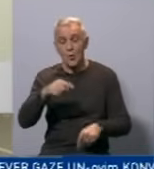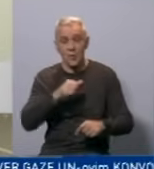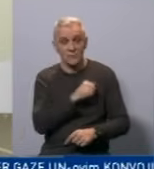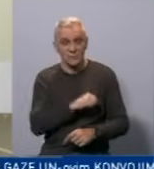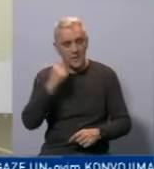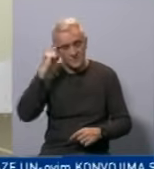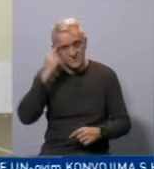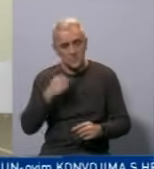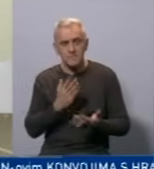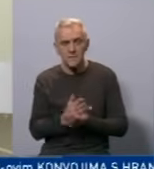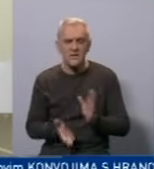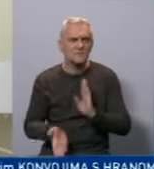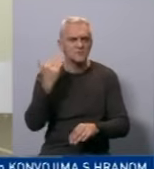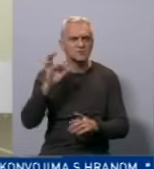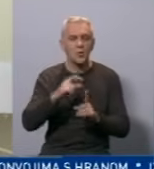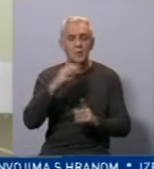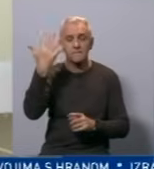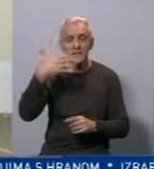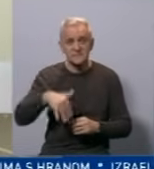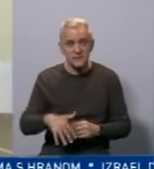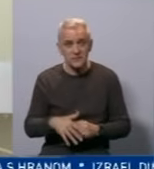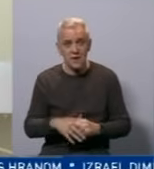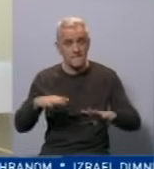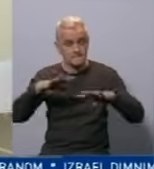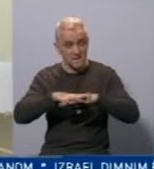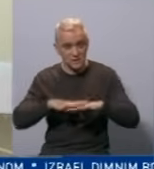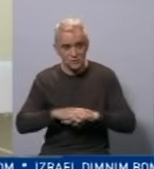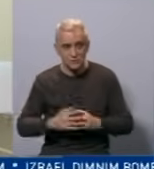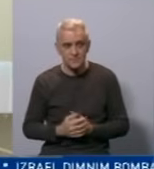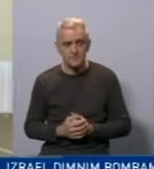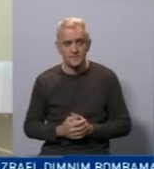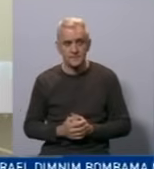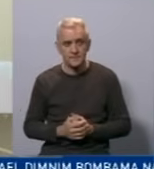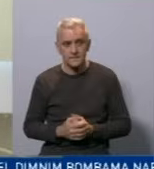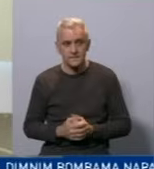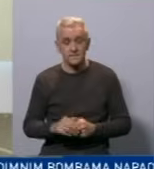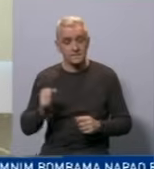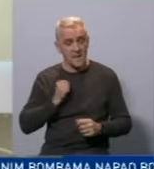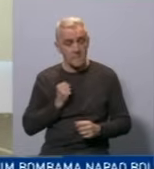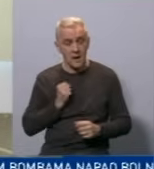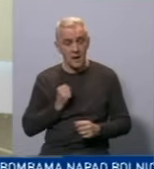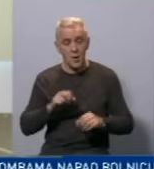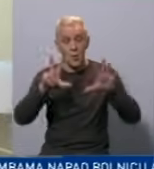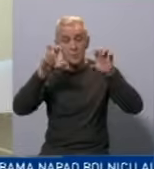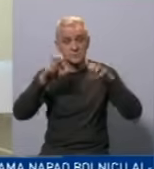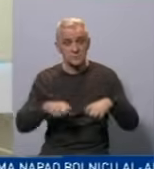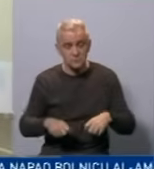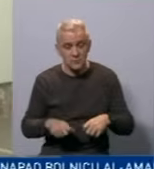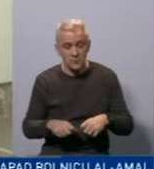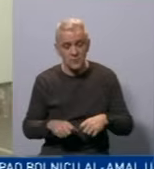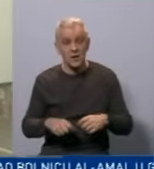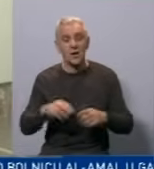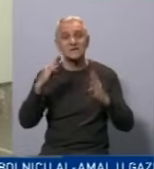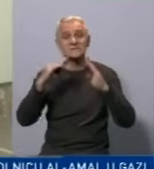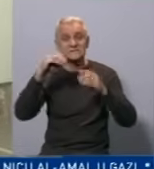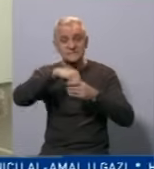biti više od 50 tisuća na mreži. Imamo 800 tisuća stanova, je ne kuća nego stanova